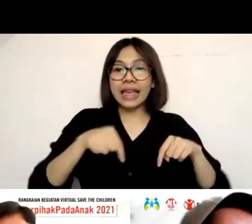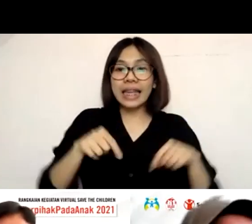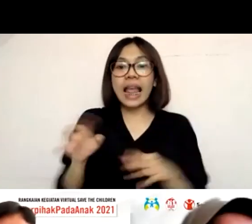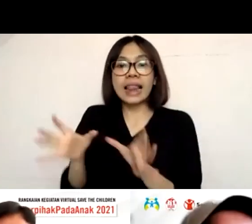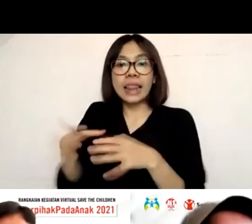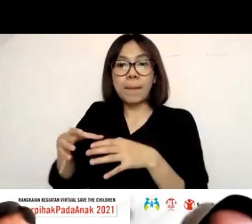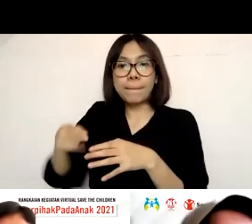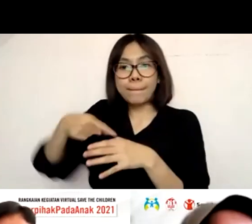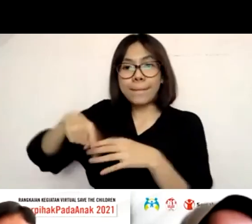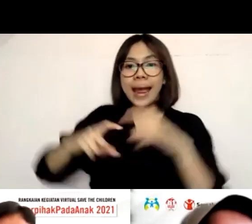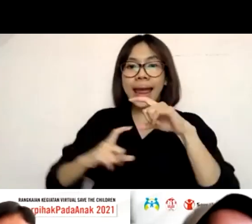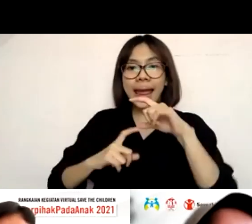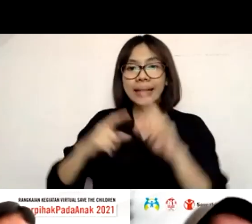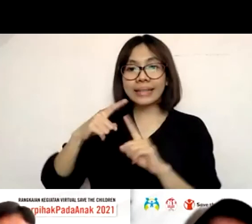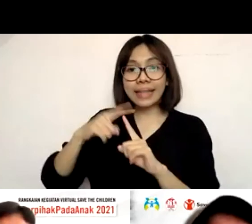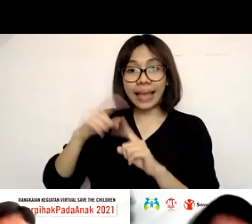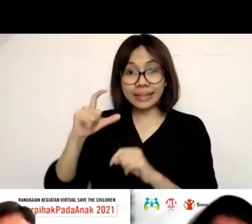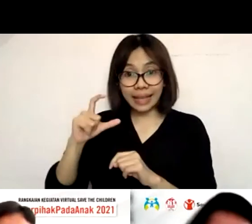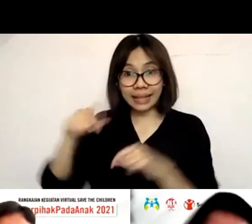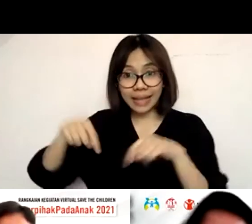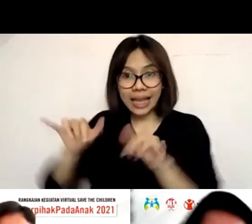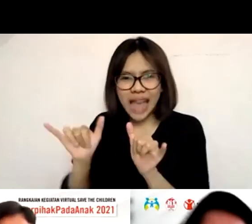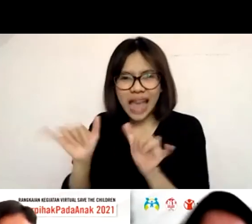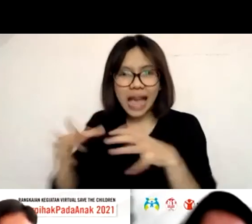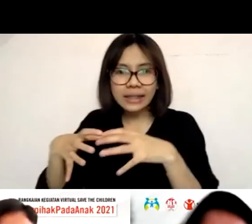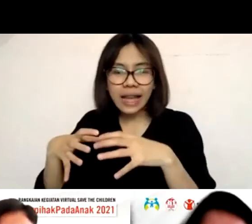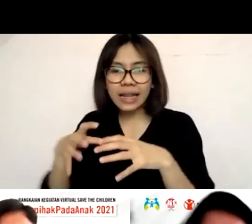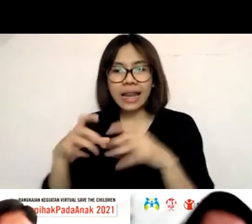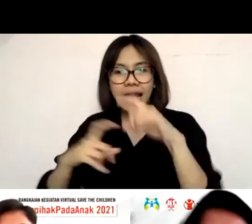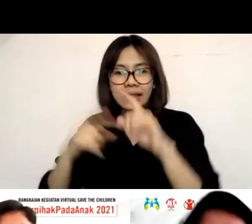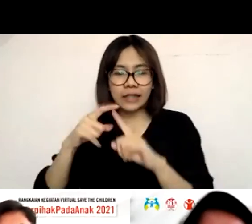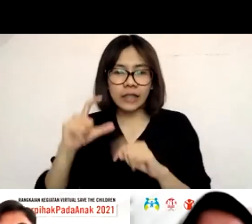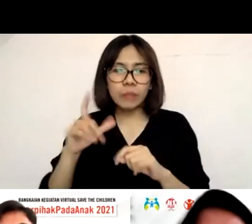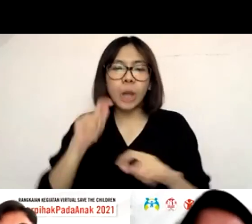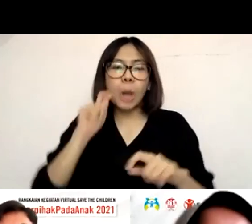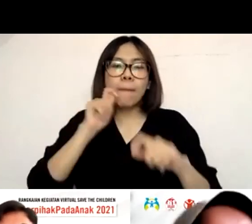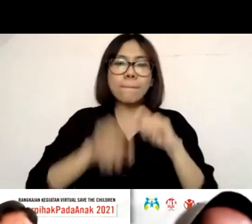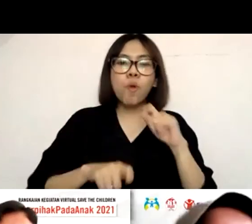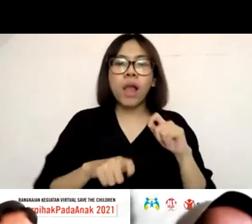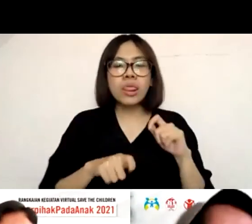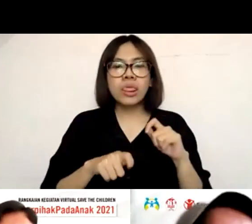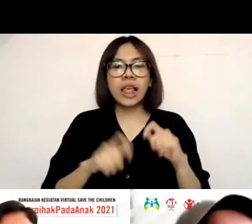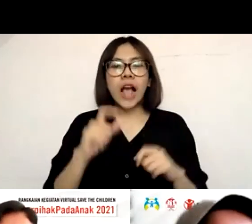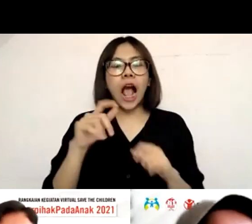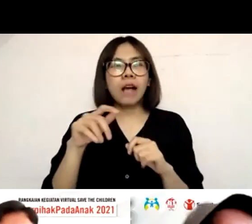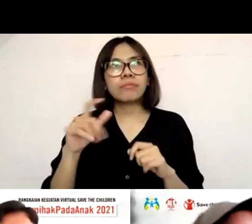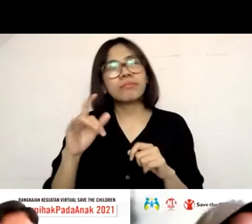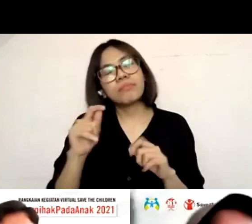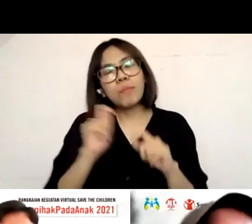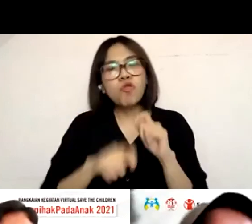kepada kebijakan dari Kemdikbudristek, kemudian adanya anggaran di Kemdikbud dan